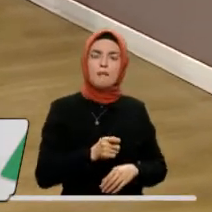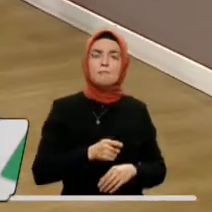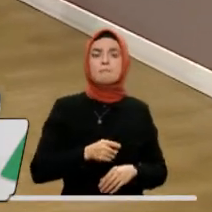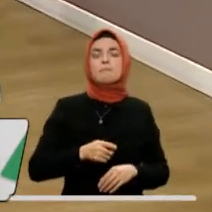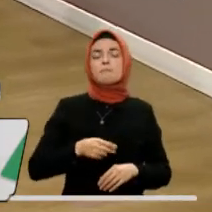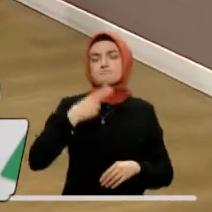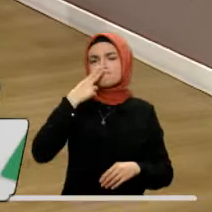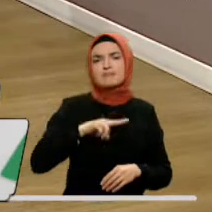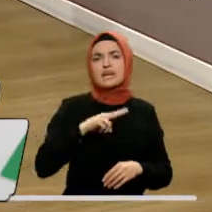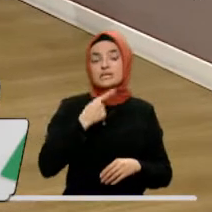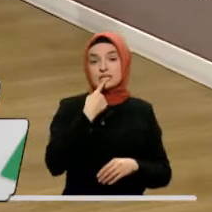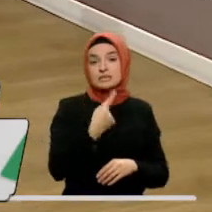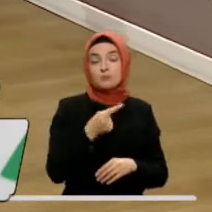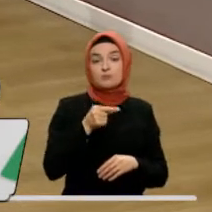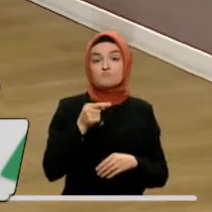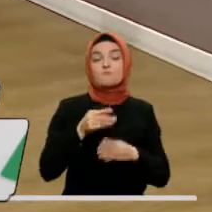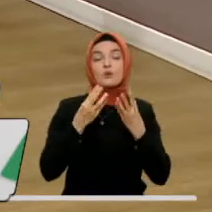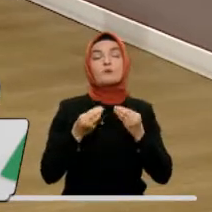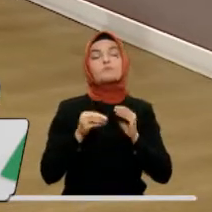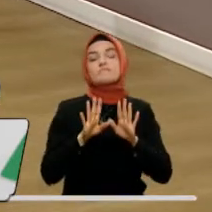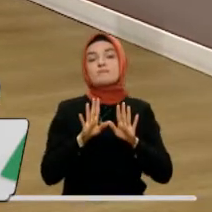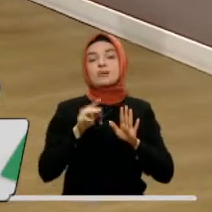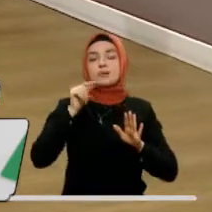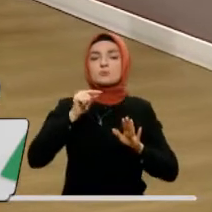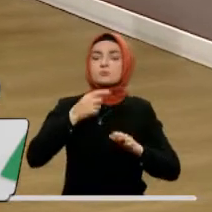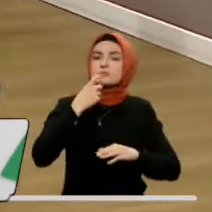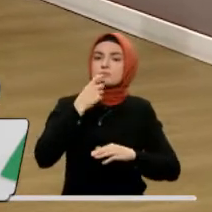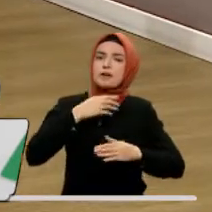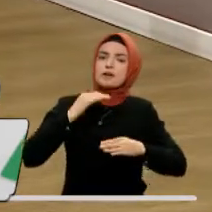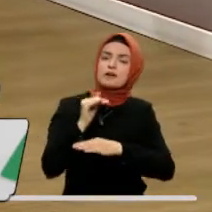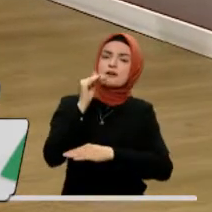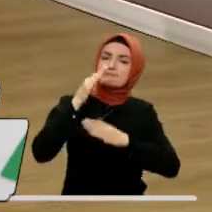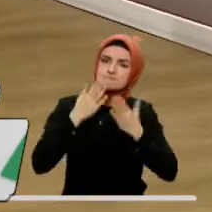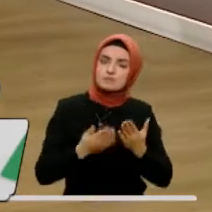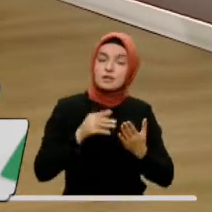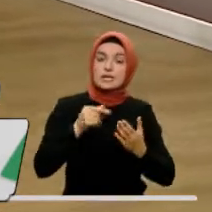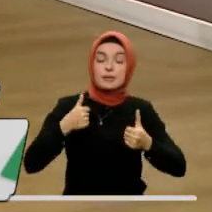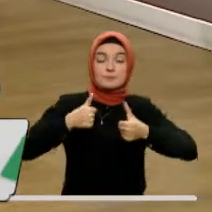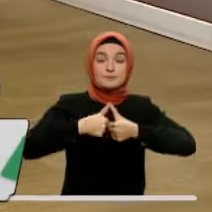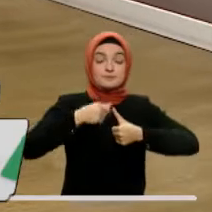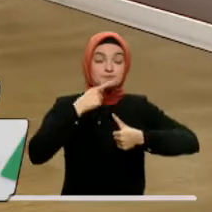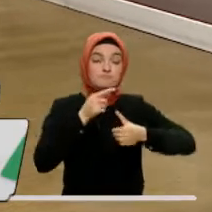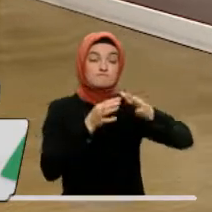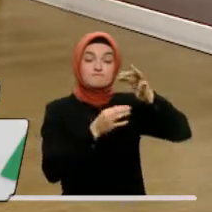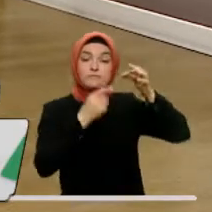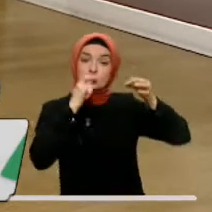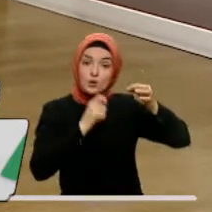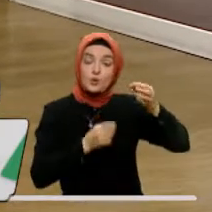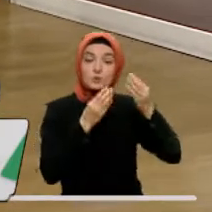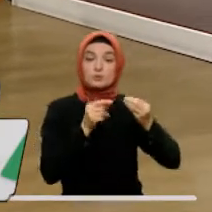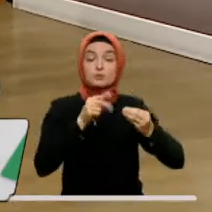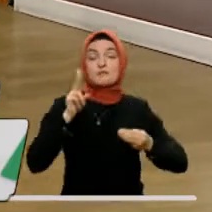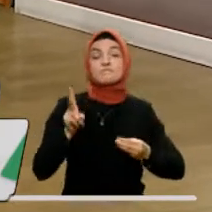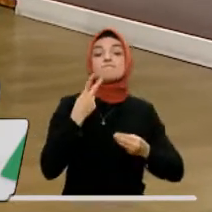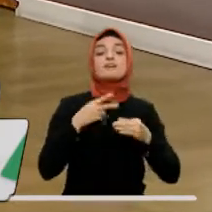olacak bir şey değil ki bu. Siz o yaşa kadar bunu hayatınıza koyduysanız, evleneceğiniz kişiye söz verdiğiniz için bundan vazgeçemezsiniz. O kadar